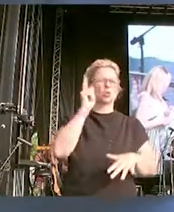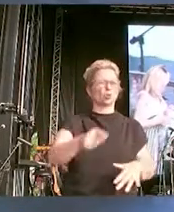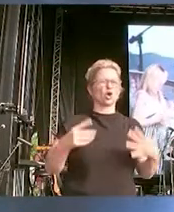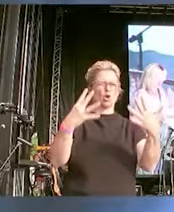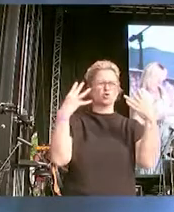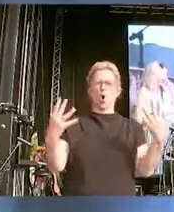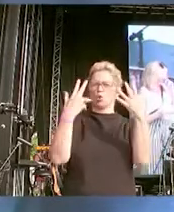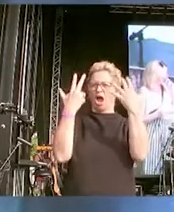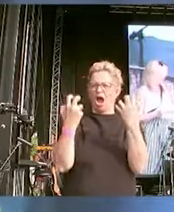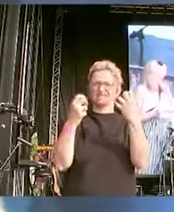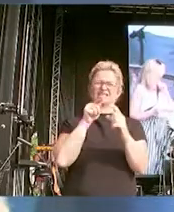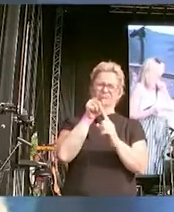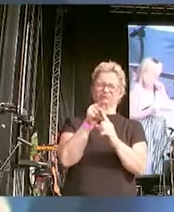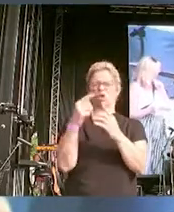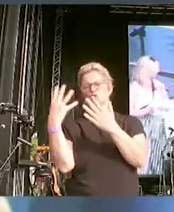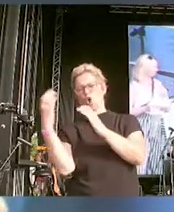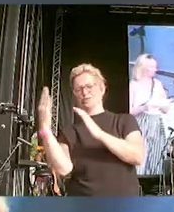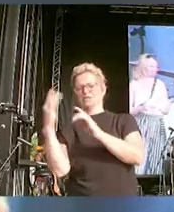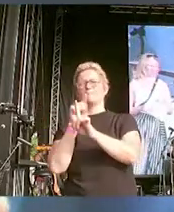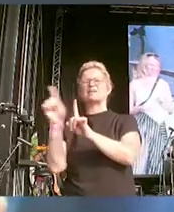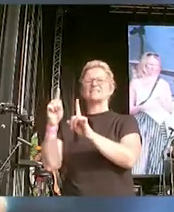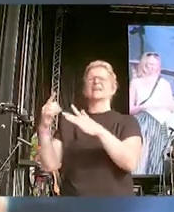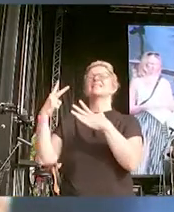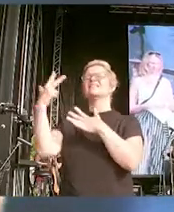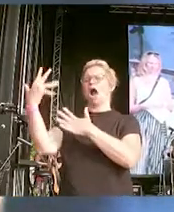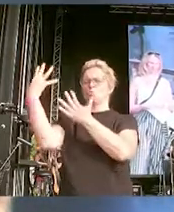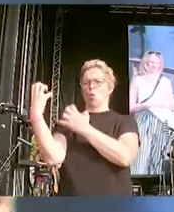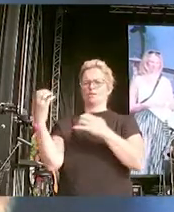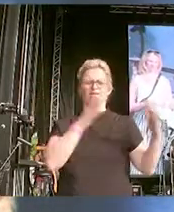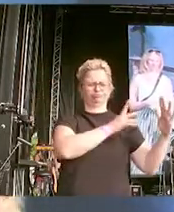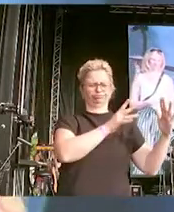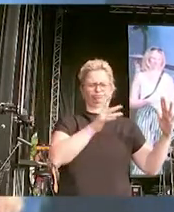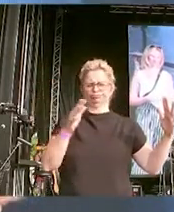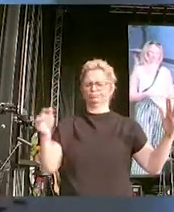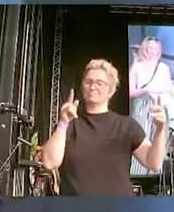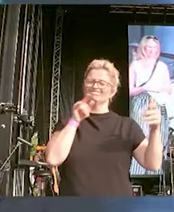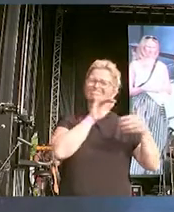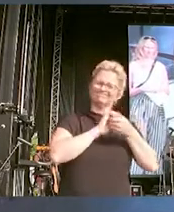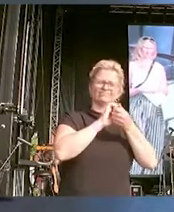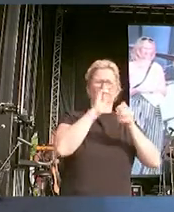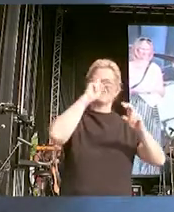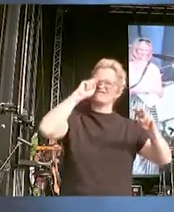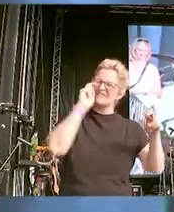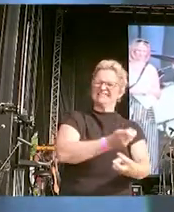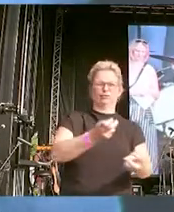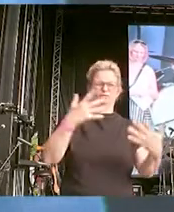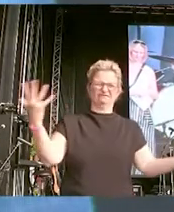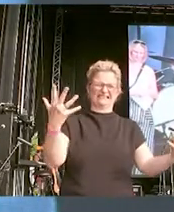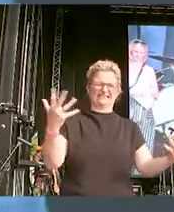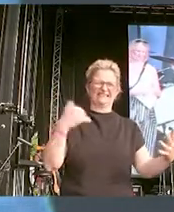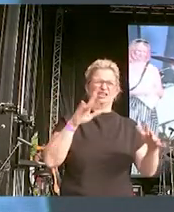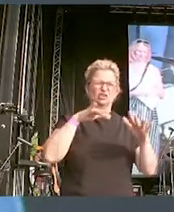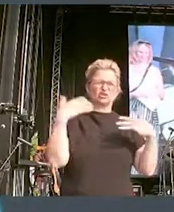1989, 90 und bis 1993 versucht hat, gemeinsam über